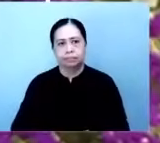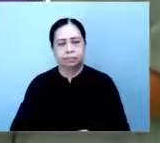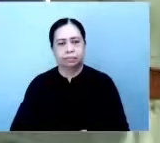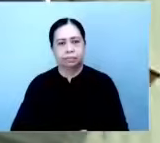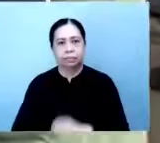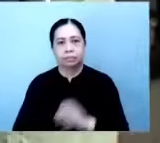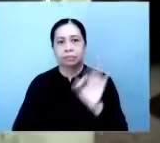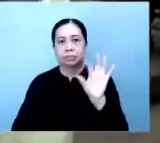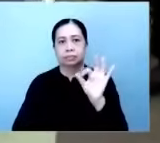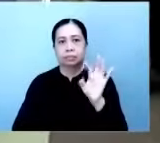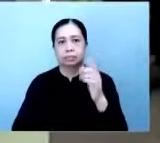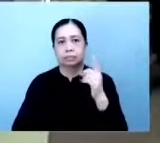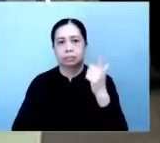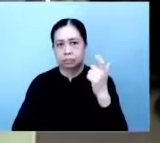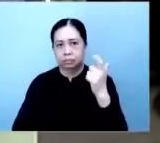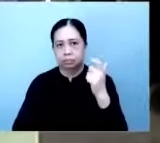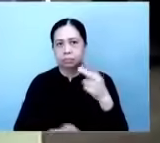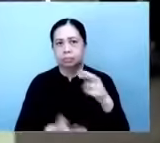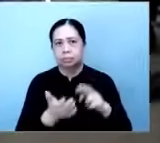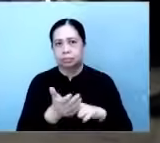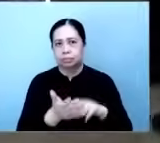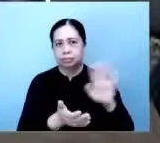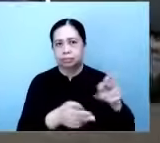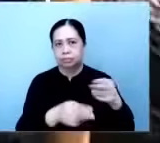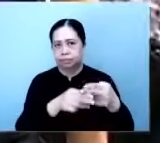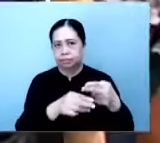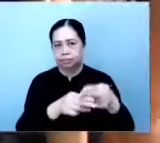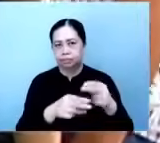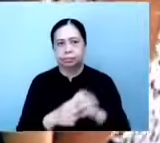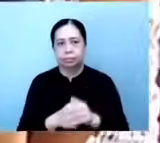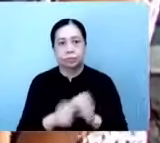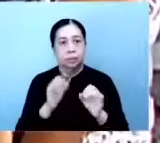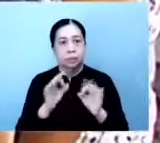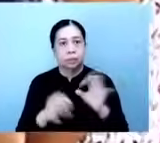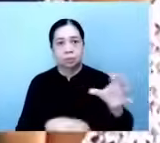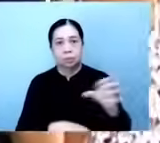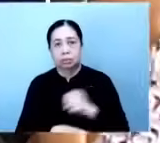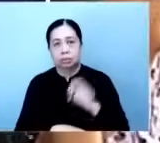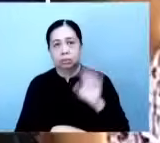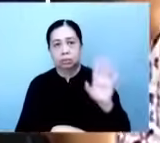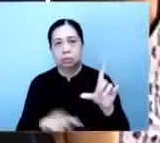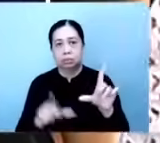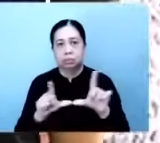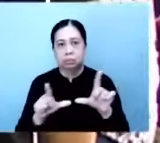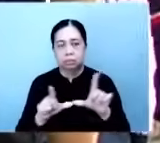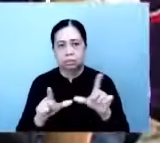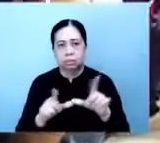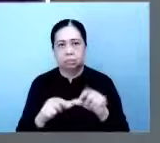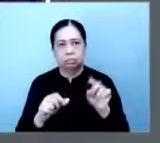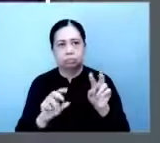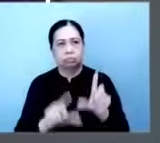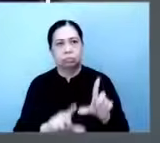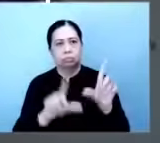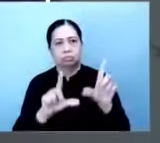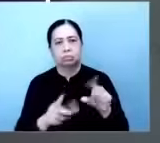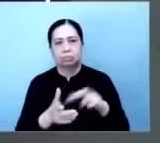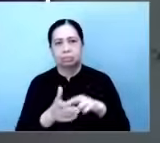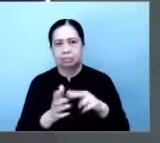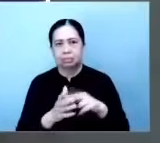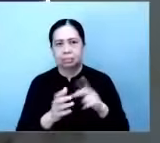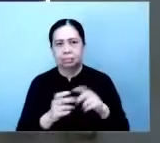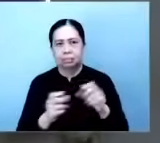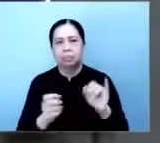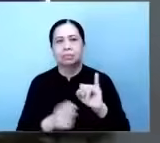na baril ang nakarehistro sa pangalan ni Quiboloy. Kapag na-revoke na ang kanyang lisensya, may tuturing ng loose firearms ang mga baril